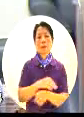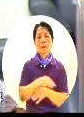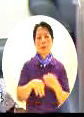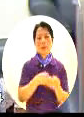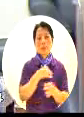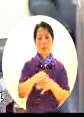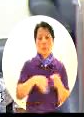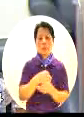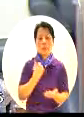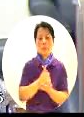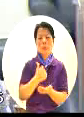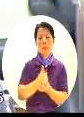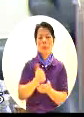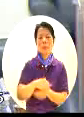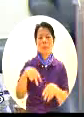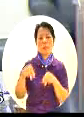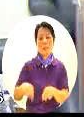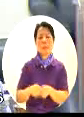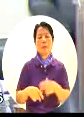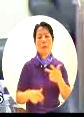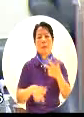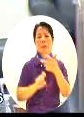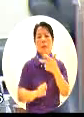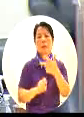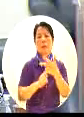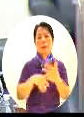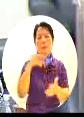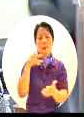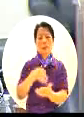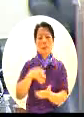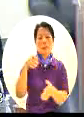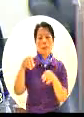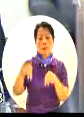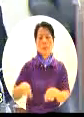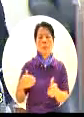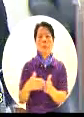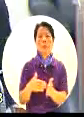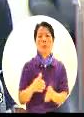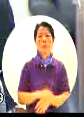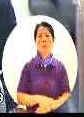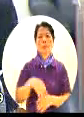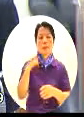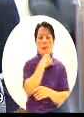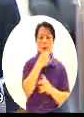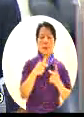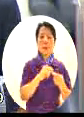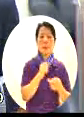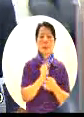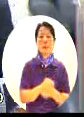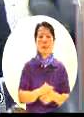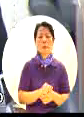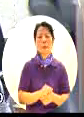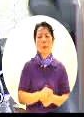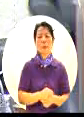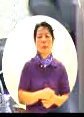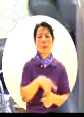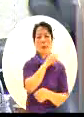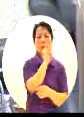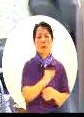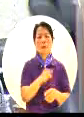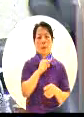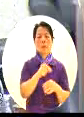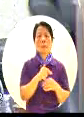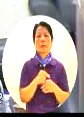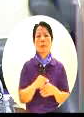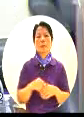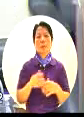伫咱七月七十已经签署哈。那台湾跟新加坡的整